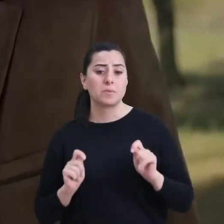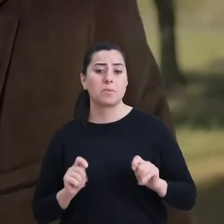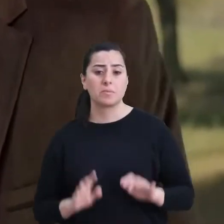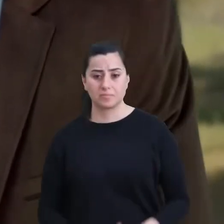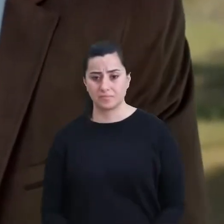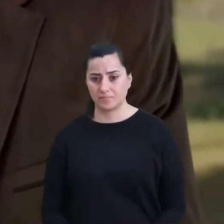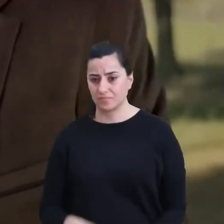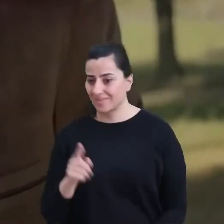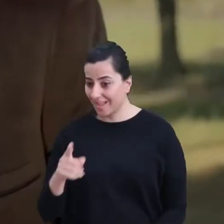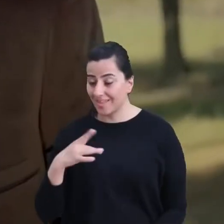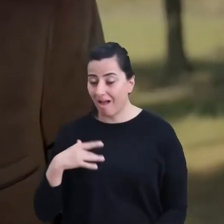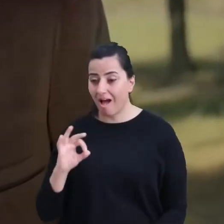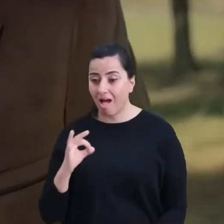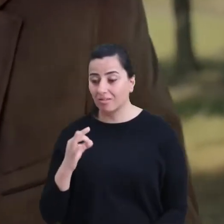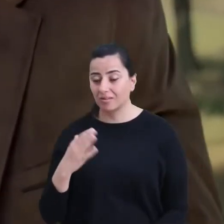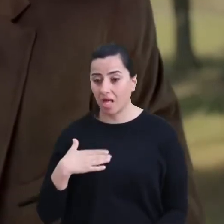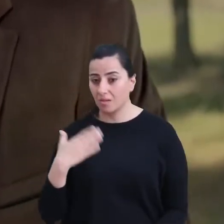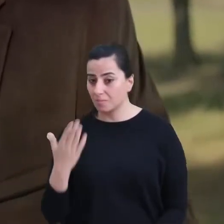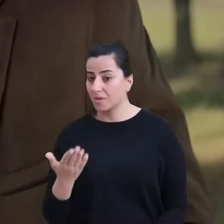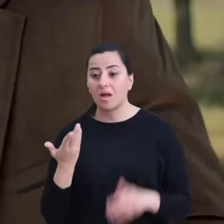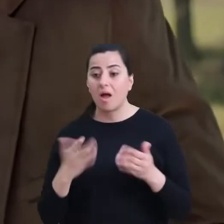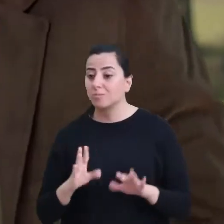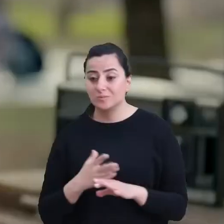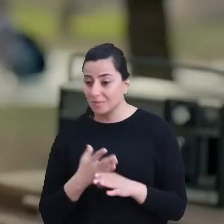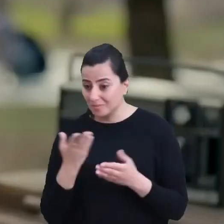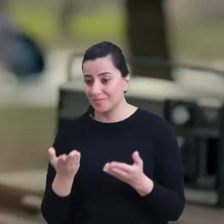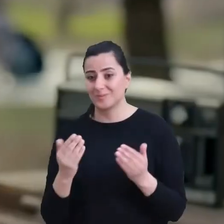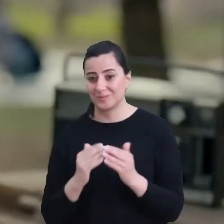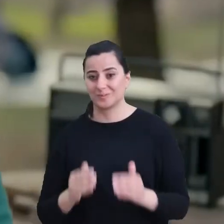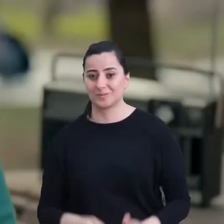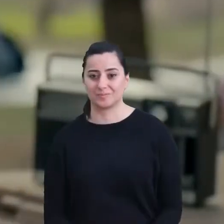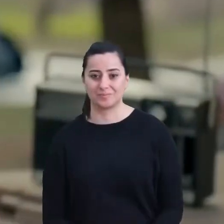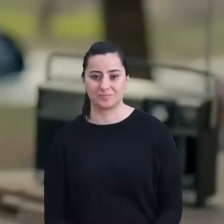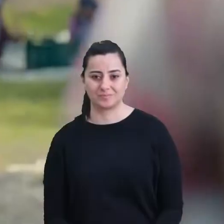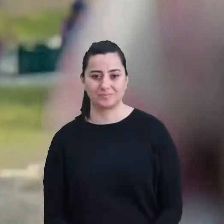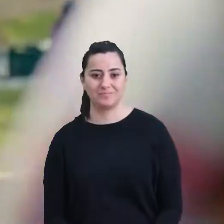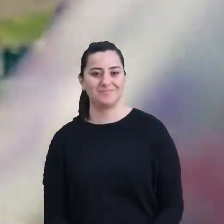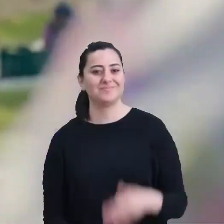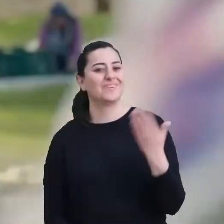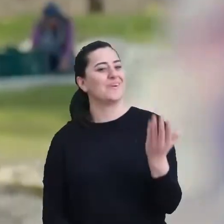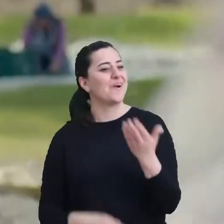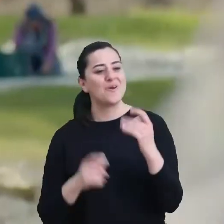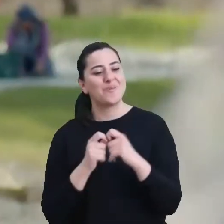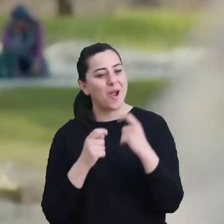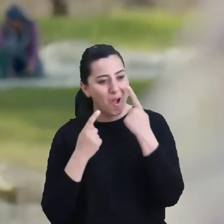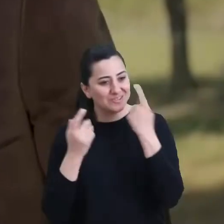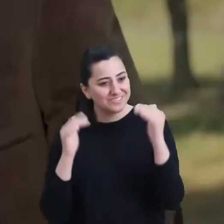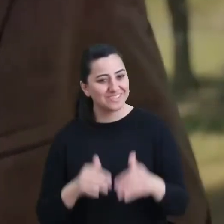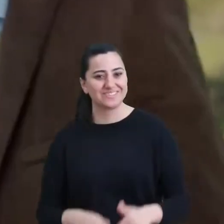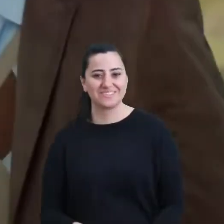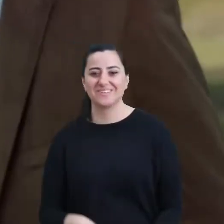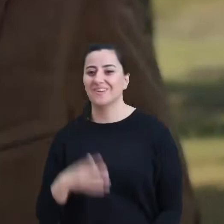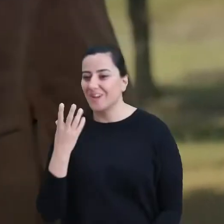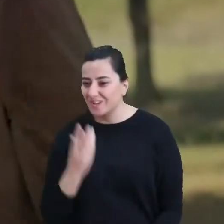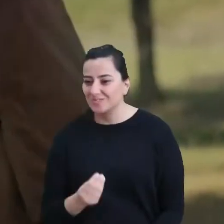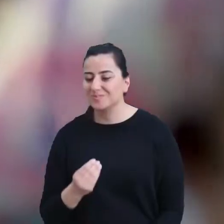Yapamam. Sen de altın kalplisin Sedef'im. Niye kabul etmeyeceksin ki? Oo Bahri evladım, hoş geldin.